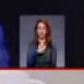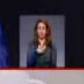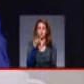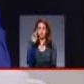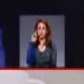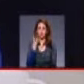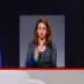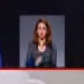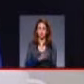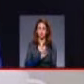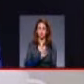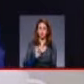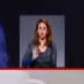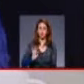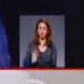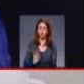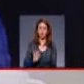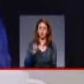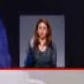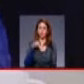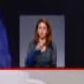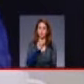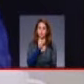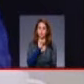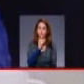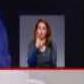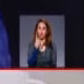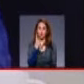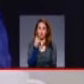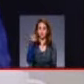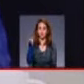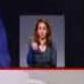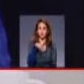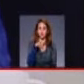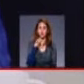الرحمن الرحيم. مساء الخير، اهلا بحضراتكم وحلقه جديده واحد من الناس.